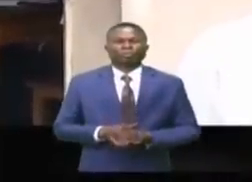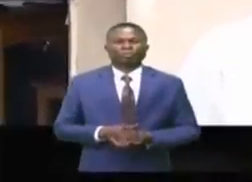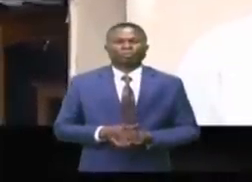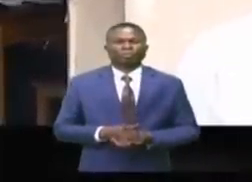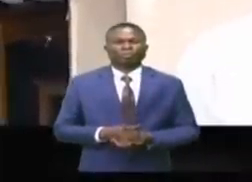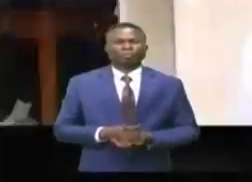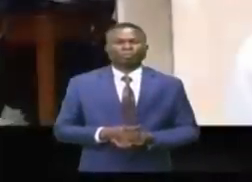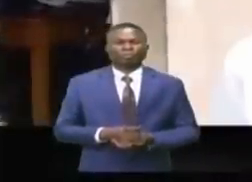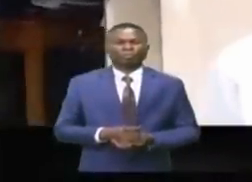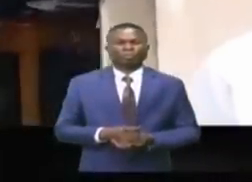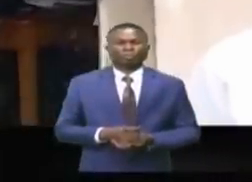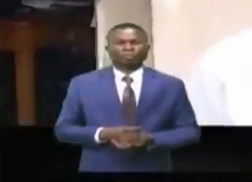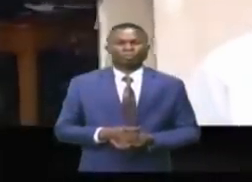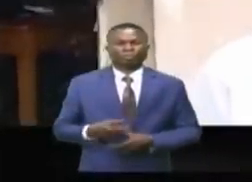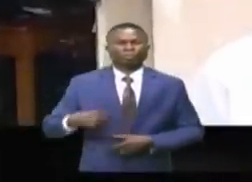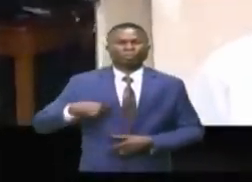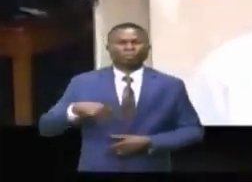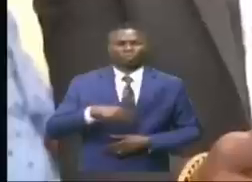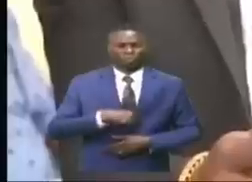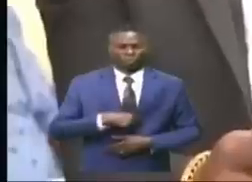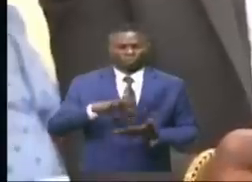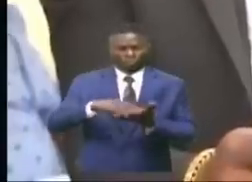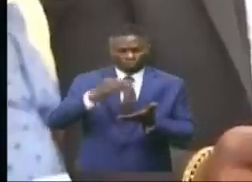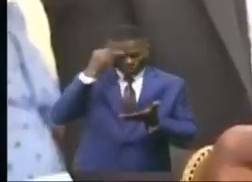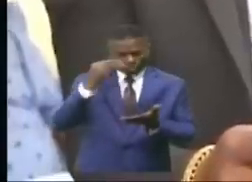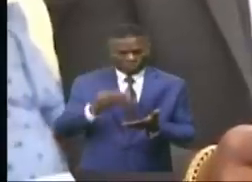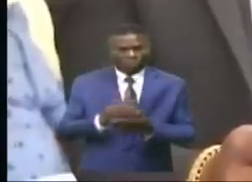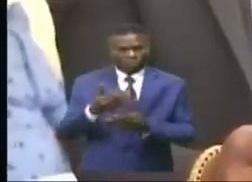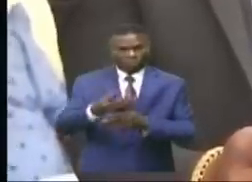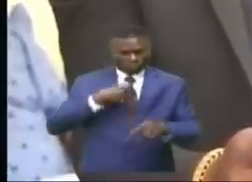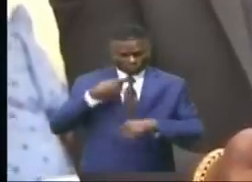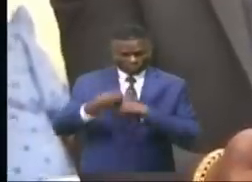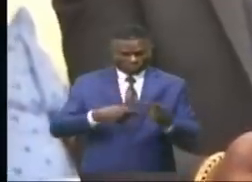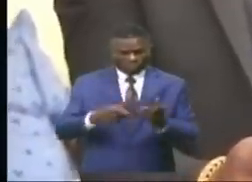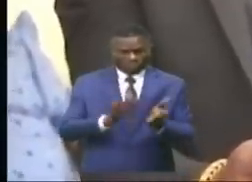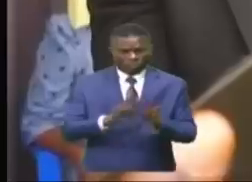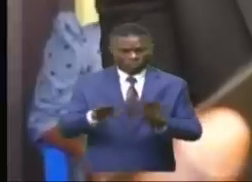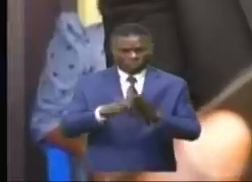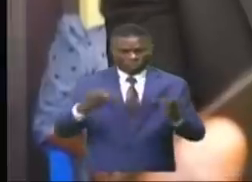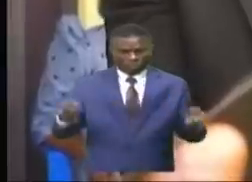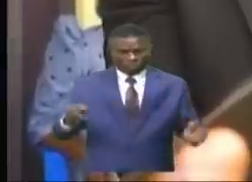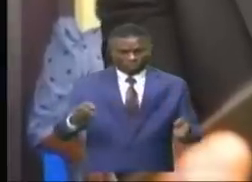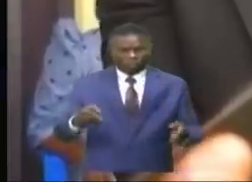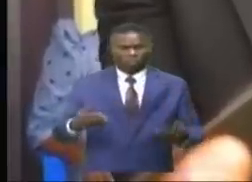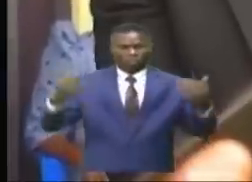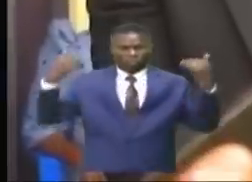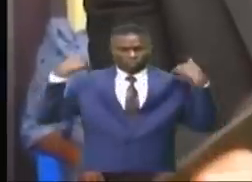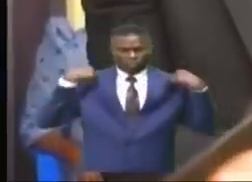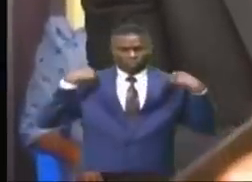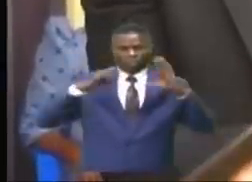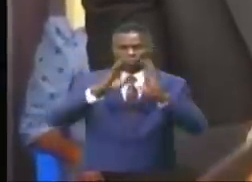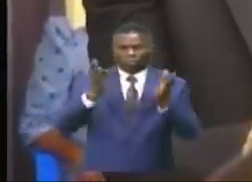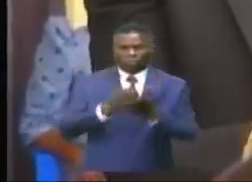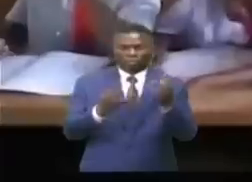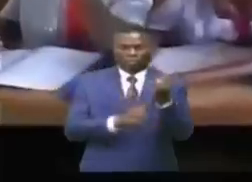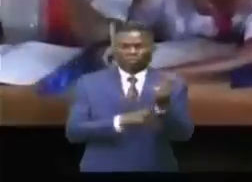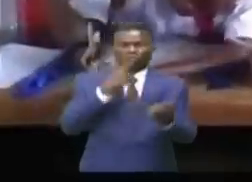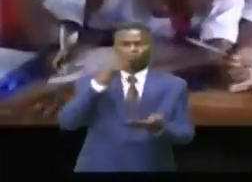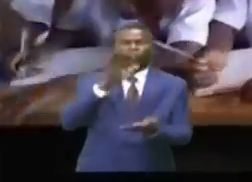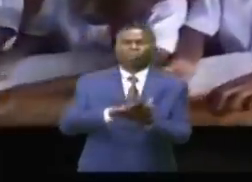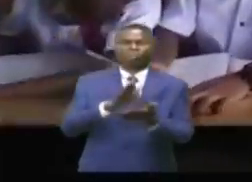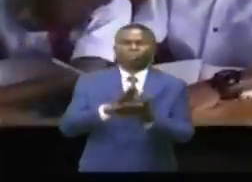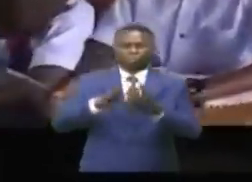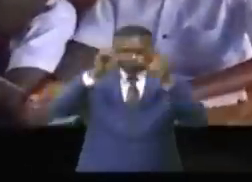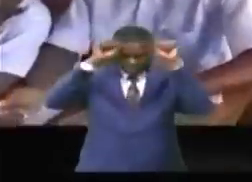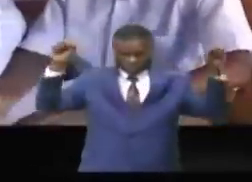les activités, même les cours aussi. Bien avant le lancement, l'administrateur et son équipe ont tous remercié le chef de